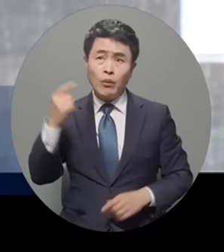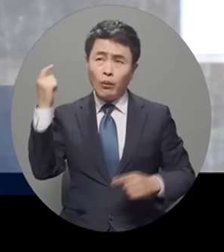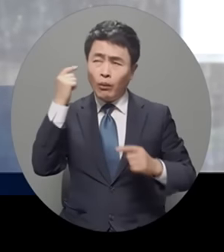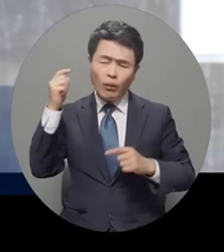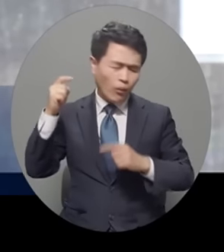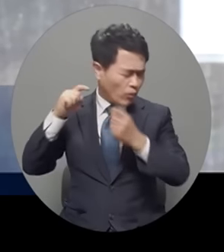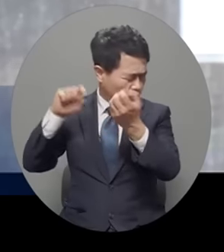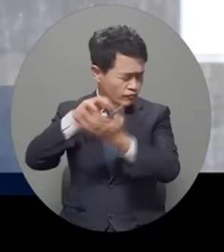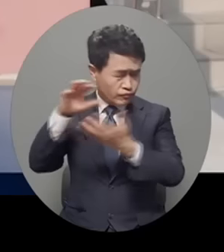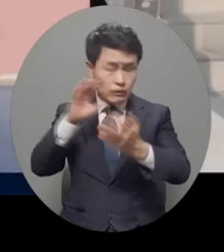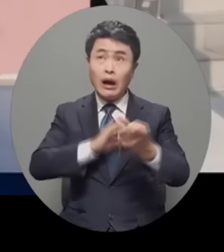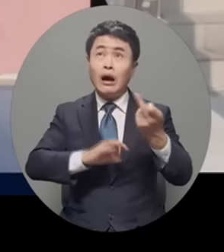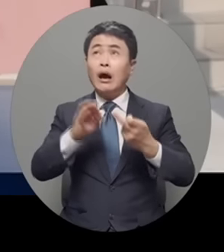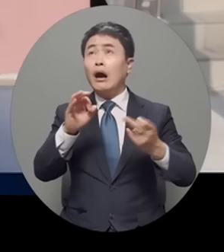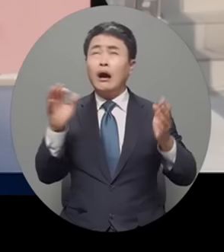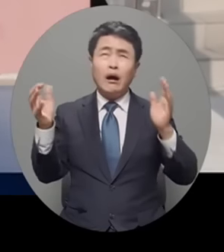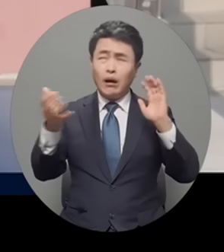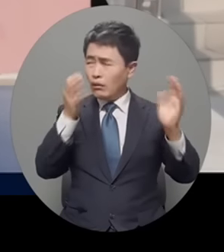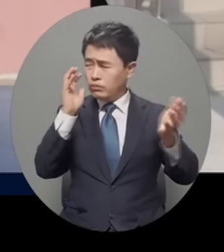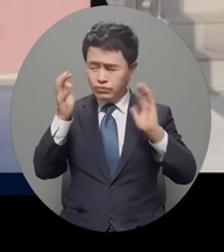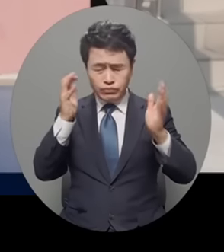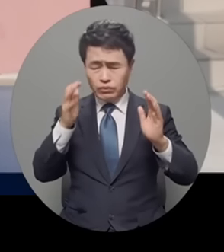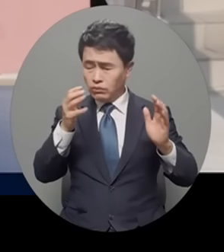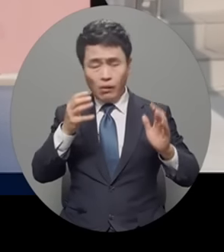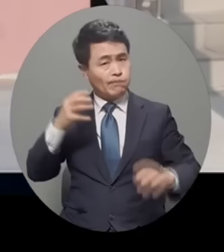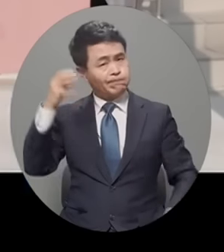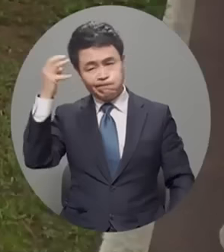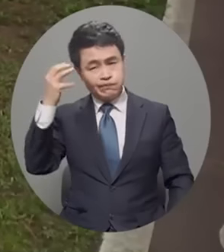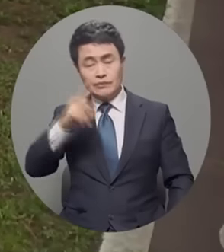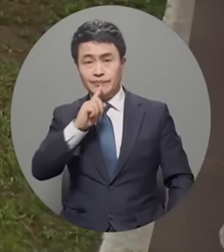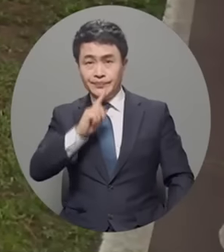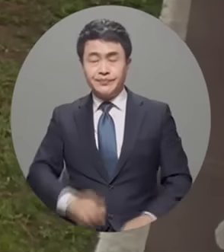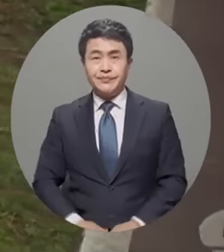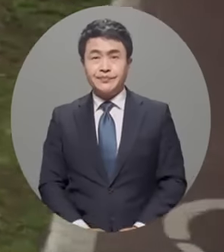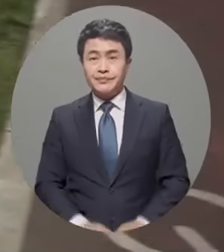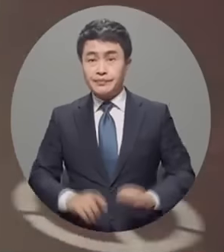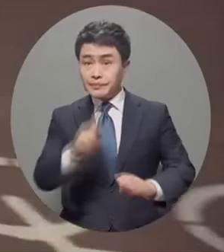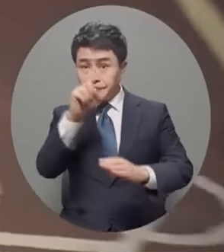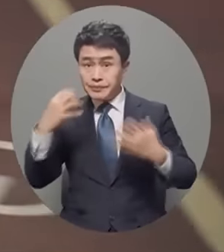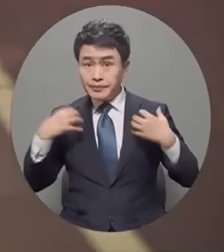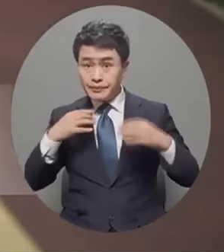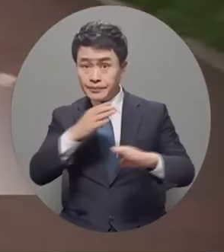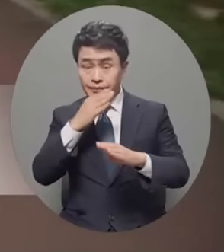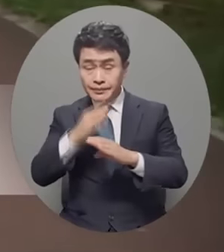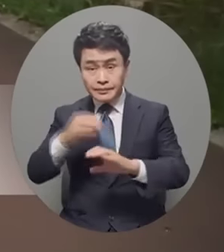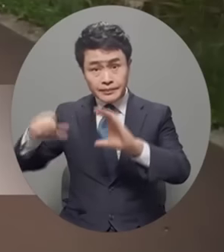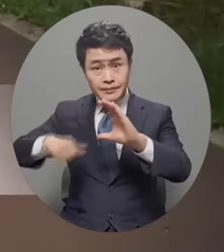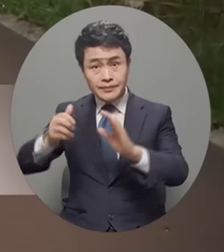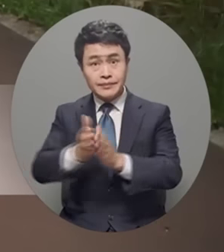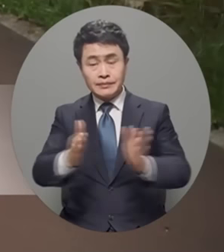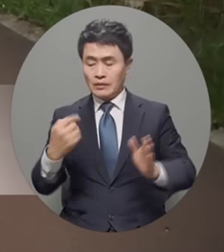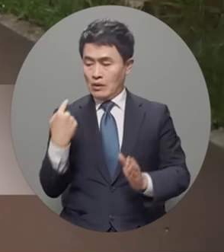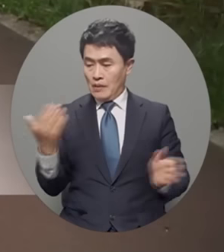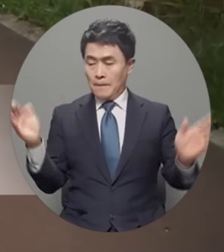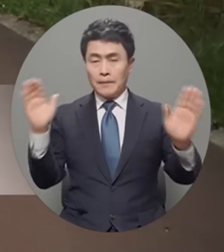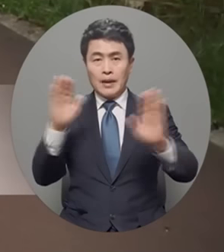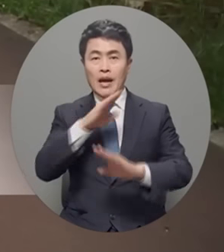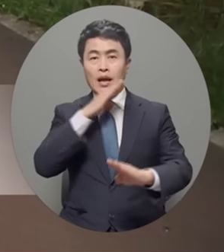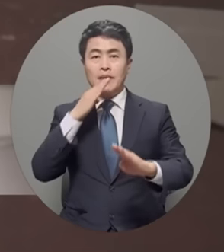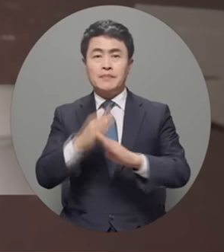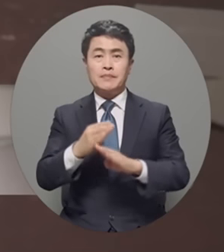돼. 아침이면 막 시끄럽고 정신이 없더라고. 정부의 대북 방송 재개 조치는 어젯밤부터